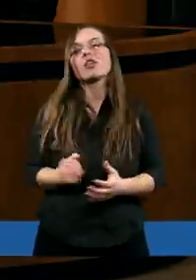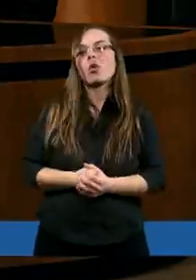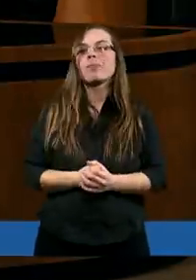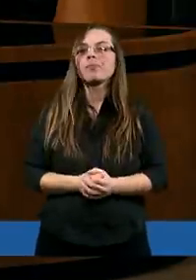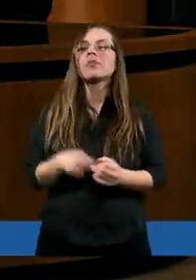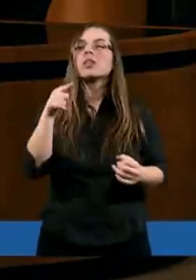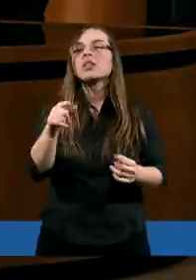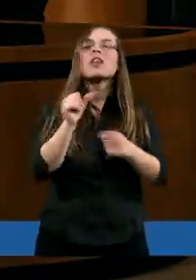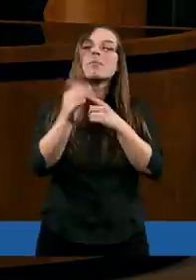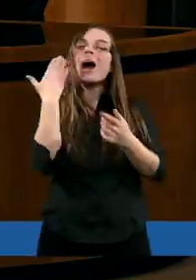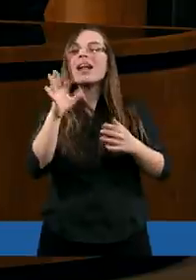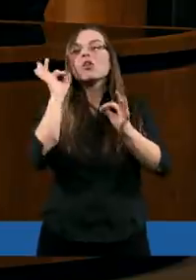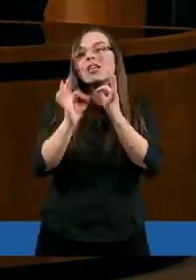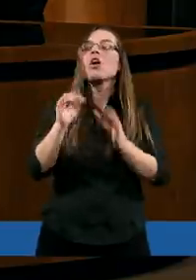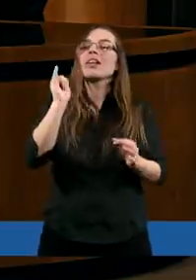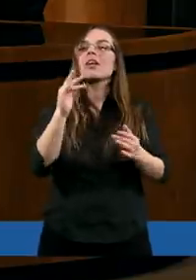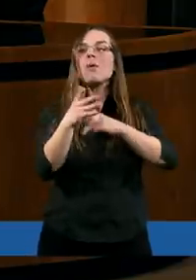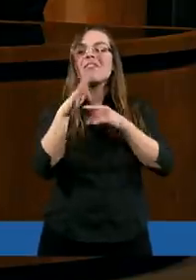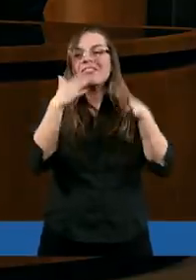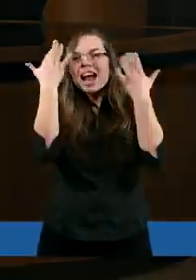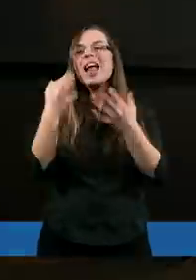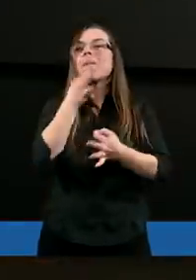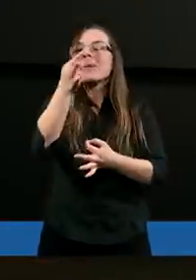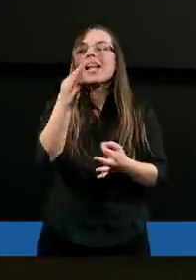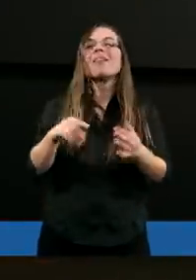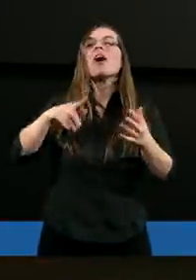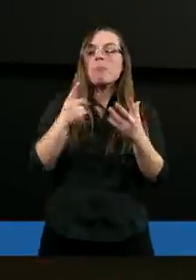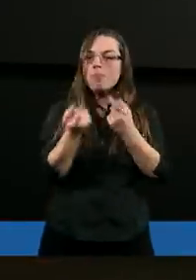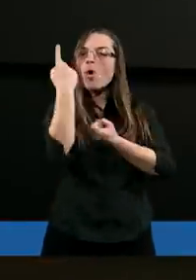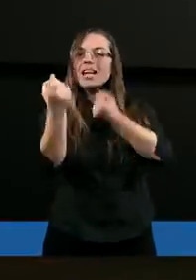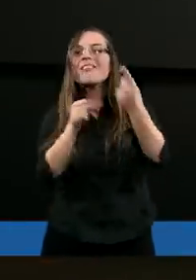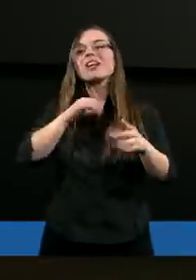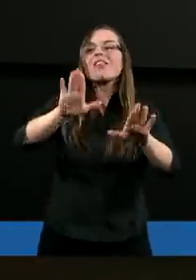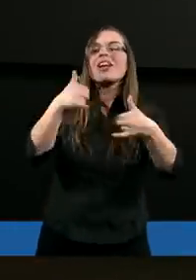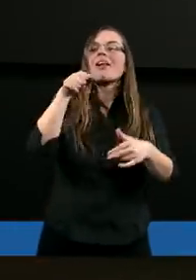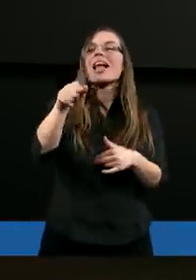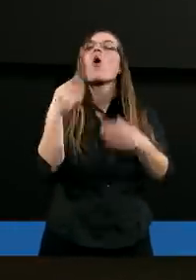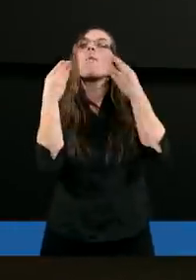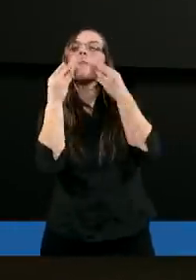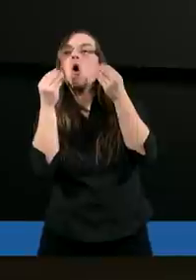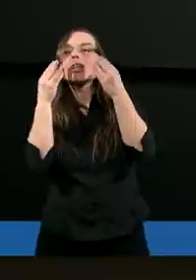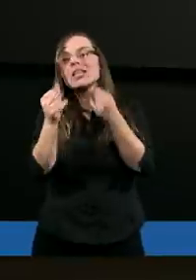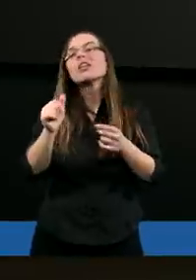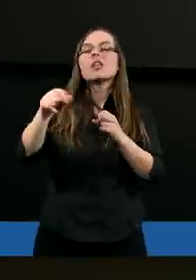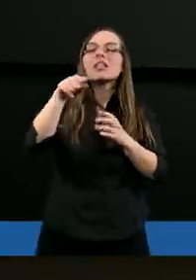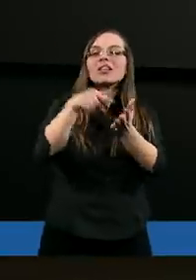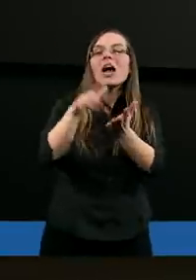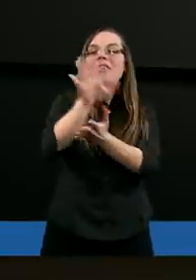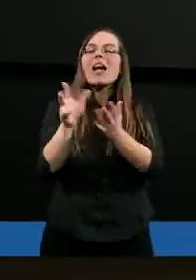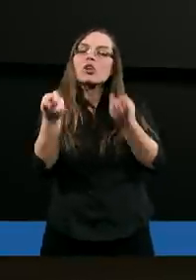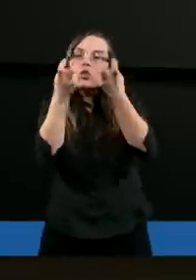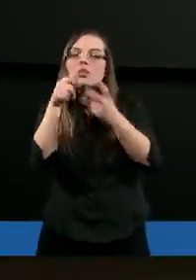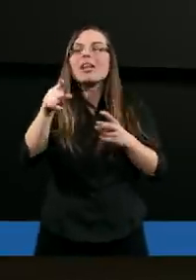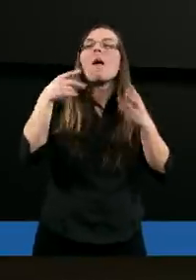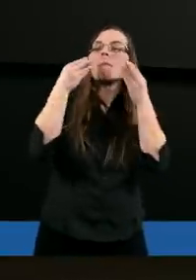Właśnie, to jest bardzo istotne, ponieważ wiele pytań pojawia się względem tutaj tego pocieszyciela. Byśmy tutaj, dodając, możemy powiedzieć,